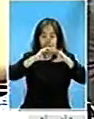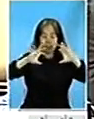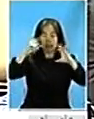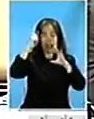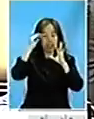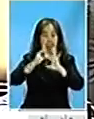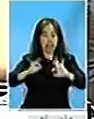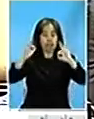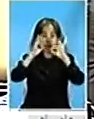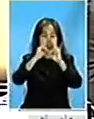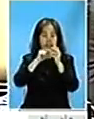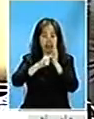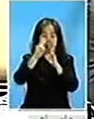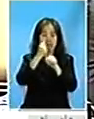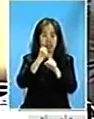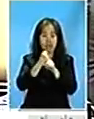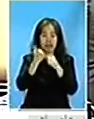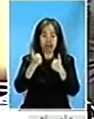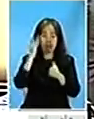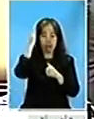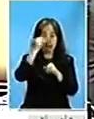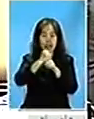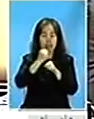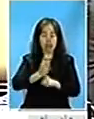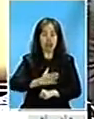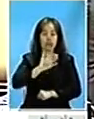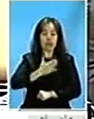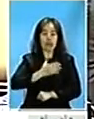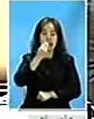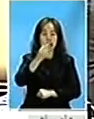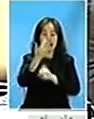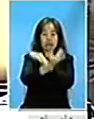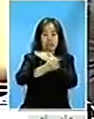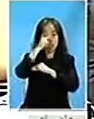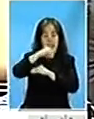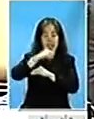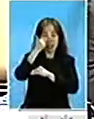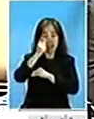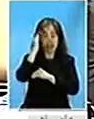จริงจังแล้วก็จะนำมาซึ่งความสำเร็จความภาคภูมิใจกับประเทศได้ในระยะยาวกราบขอบคุณครับ